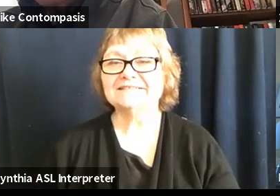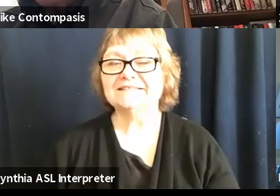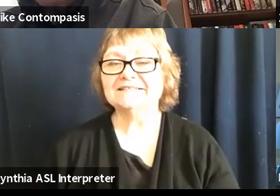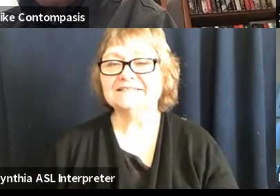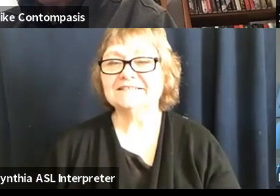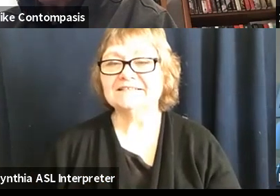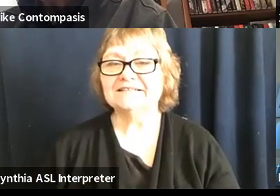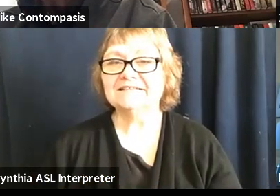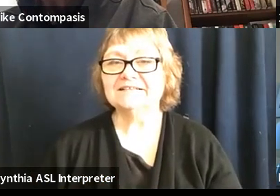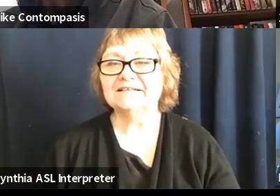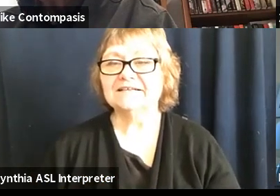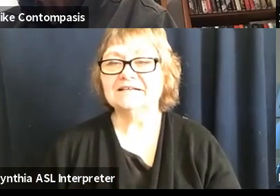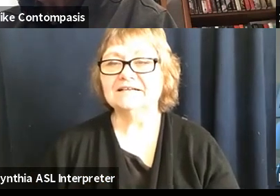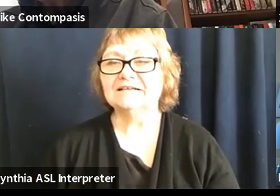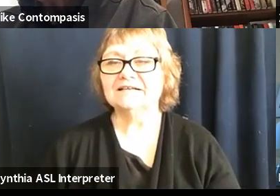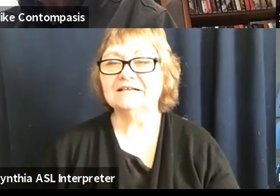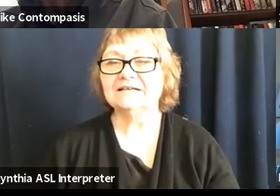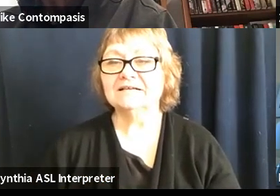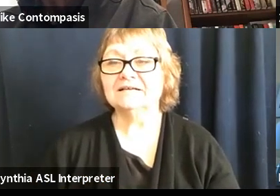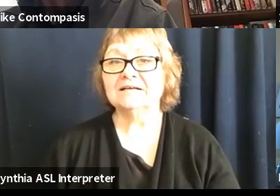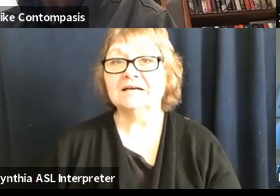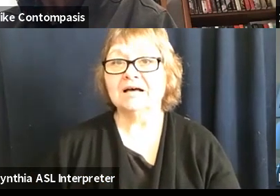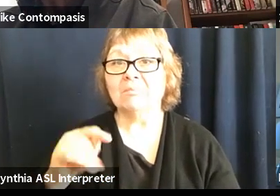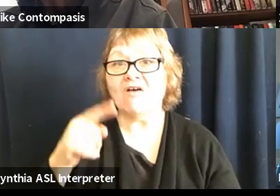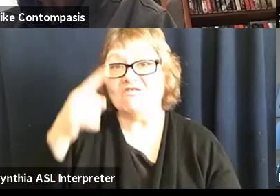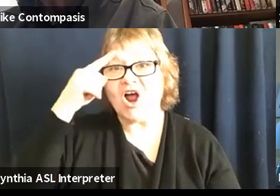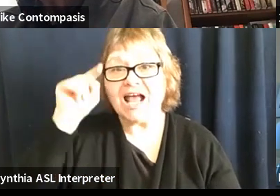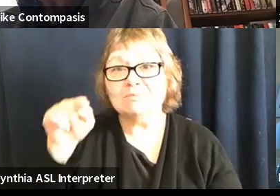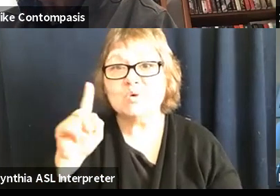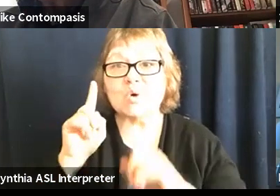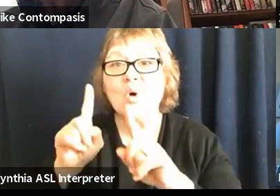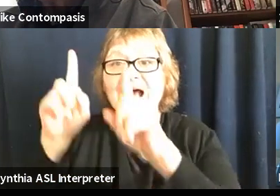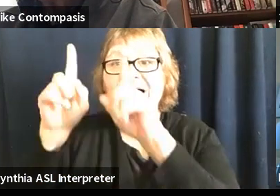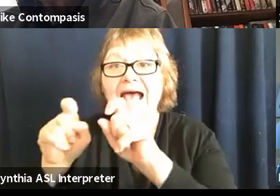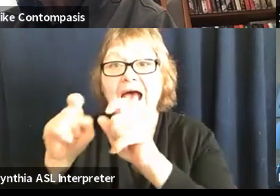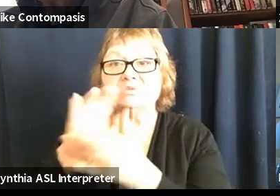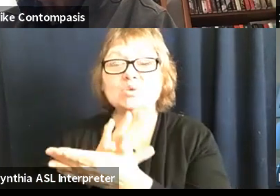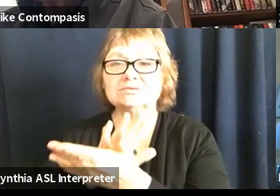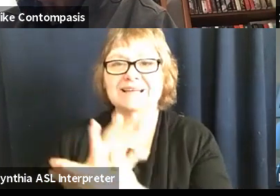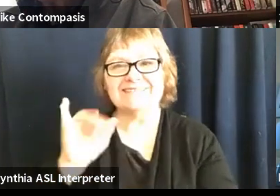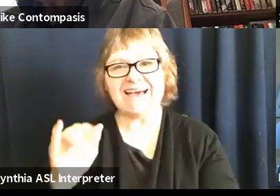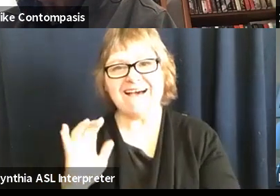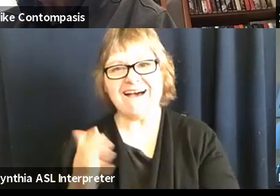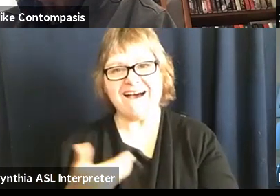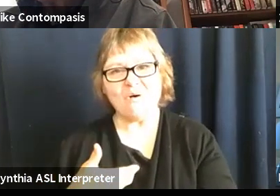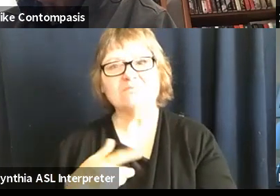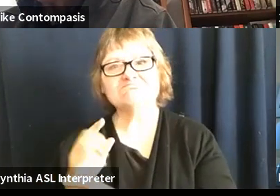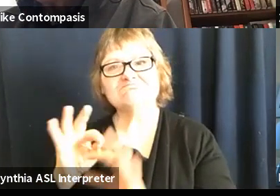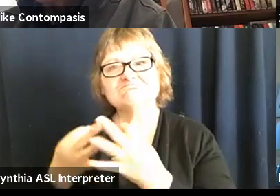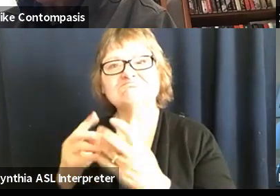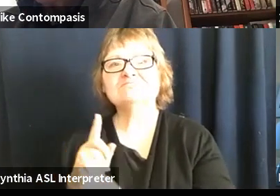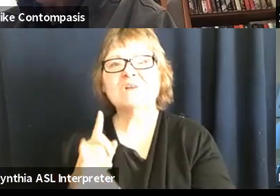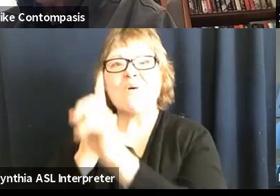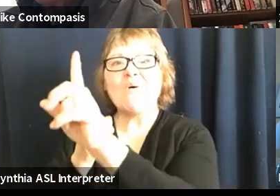的目標。 But for him to go to one of these exam schools is our goal. 雖然我唔知道佢得唔